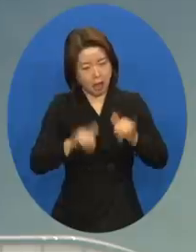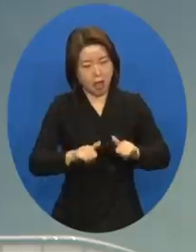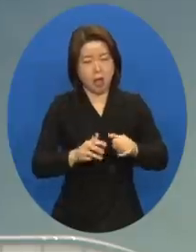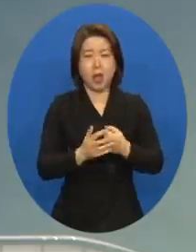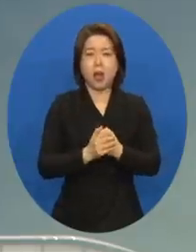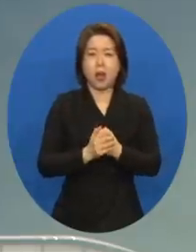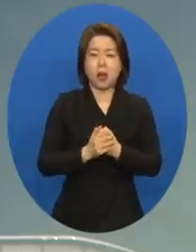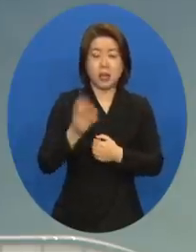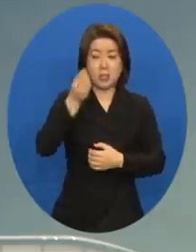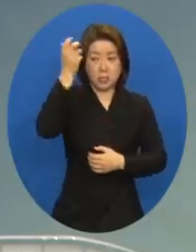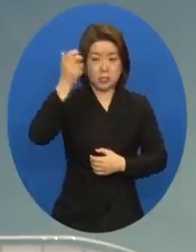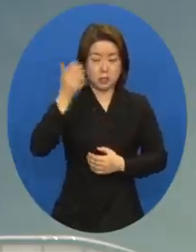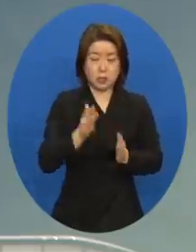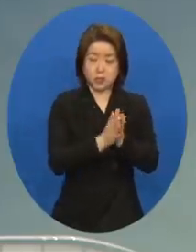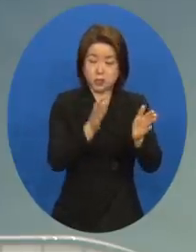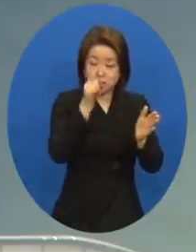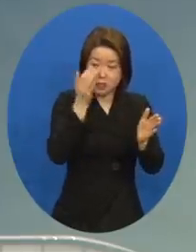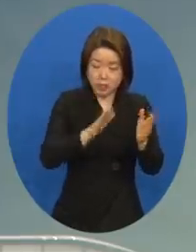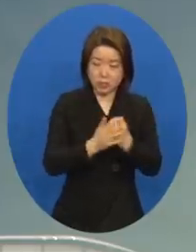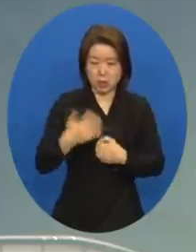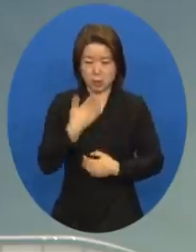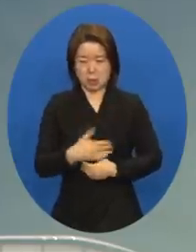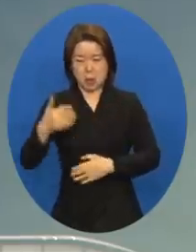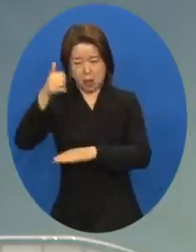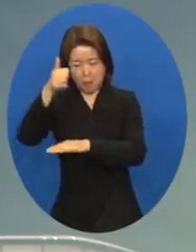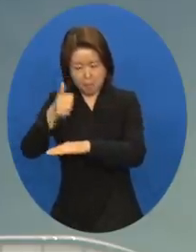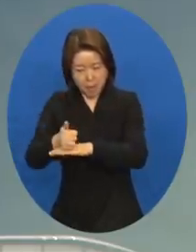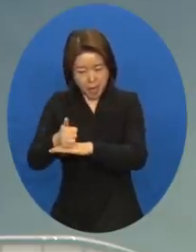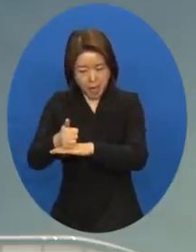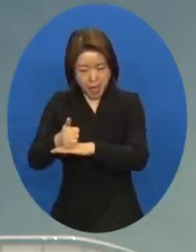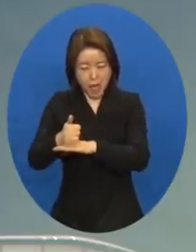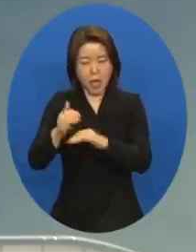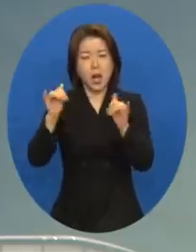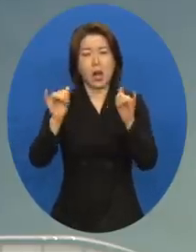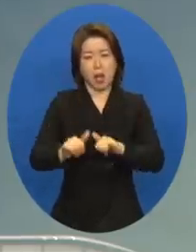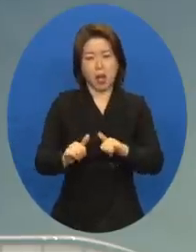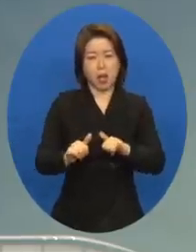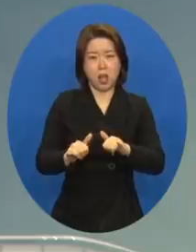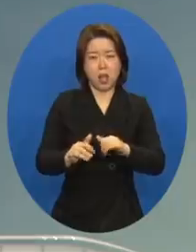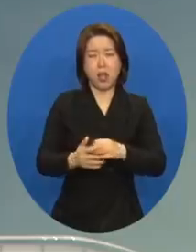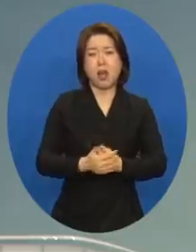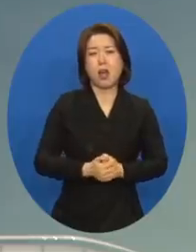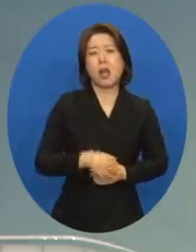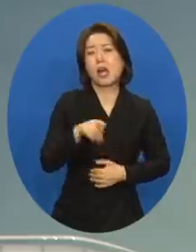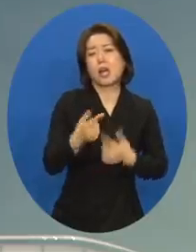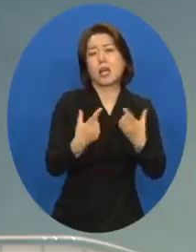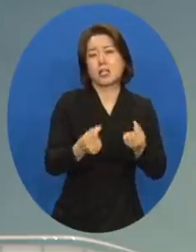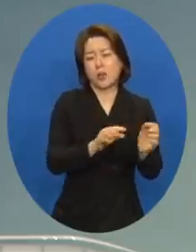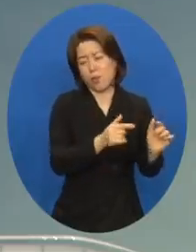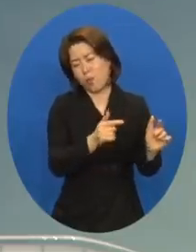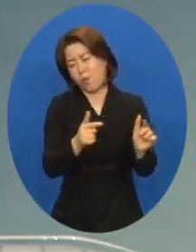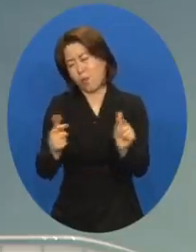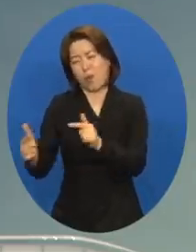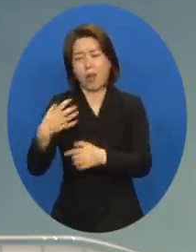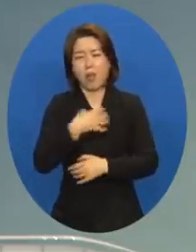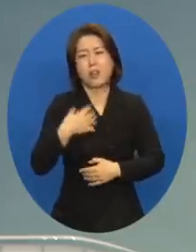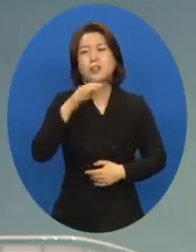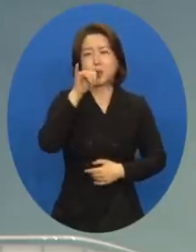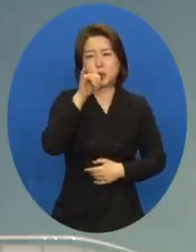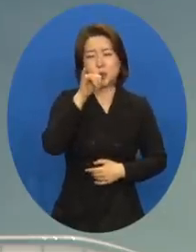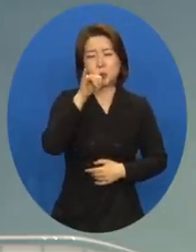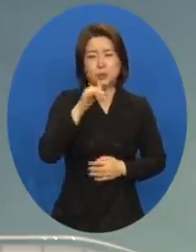성령으로 시작하였으나 육신으로 마치게 되지는 않을까? 그런 걱정이 되는